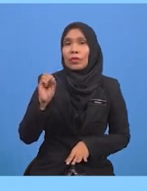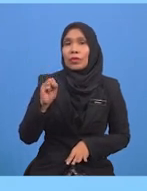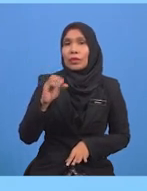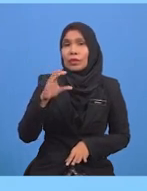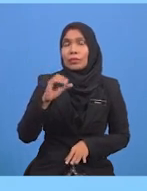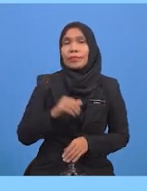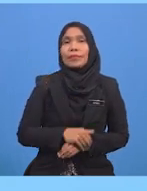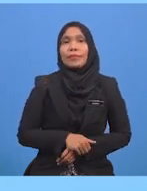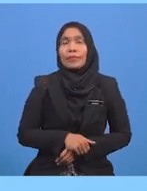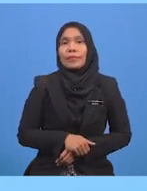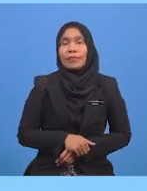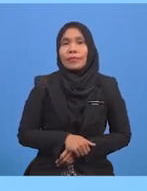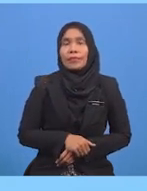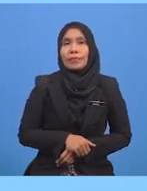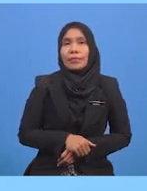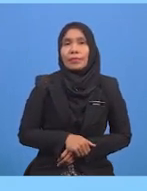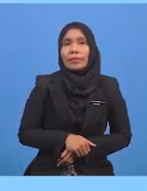C.